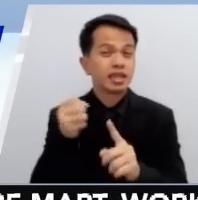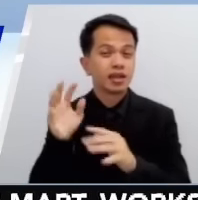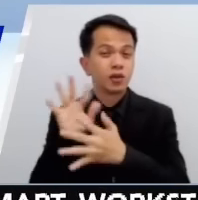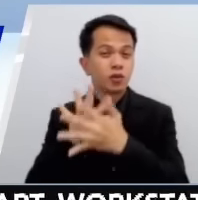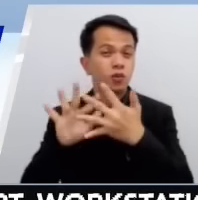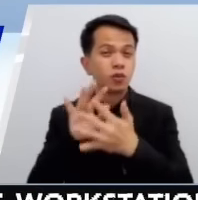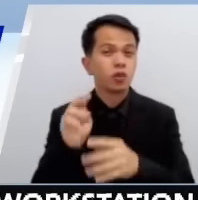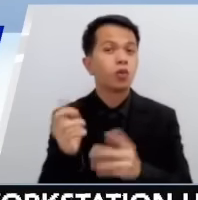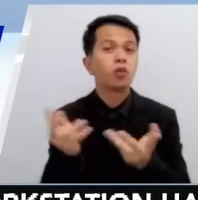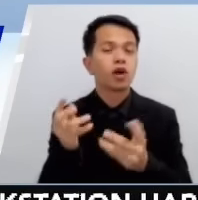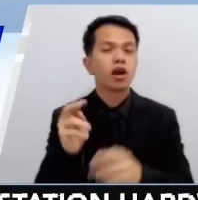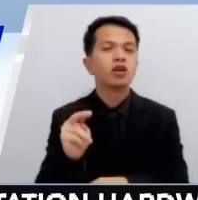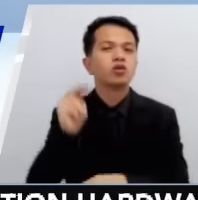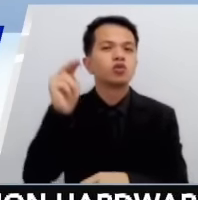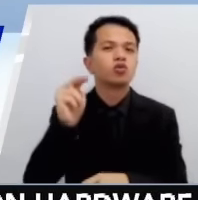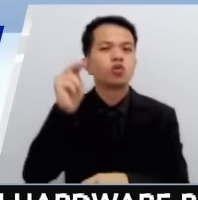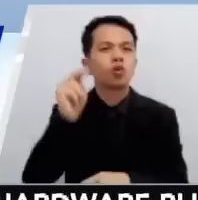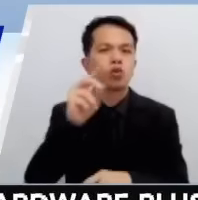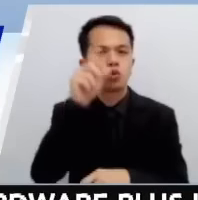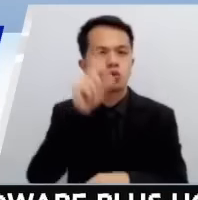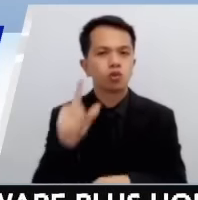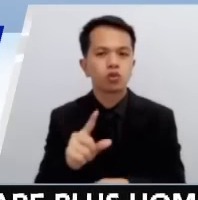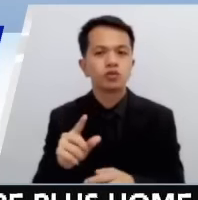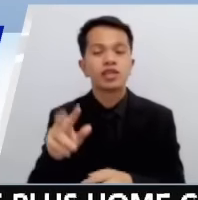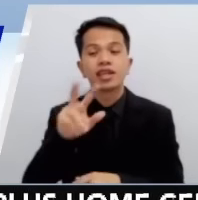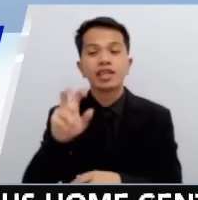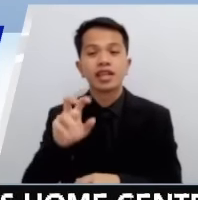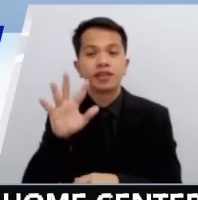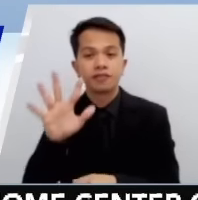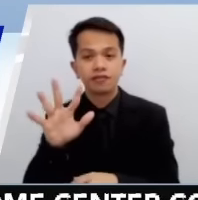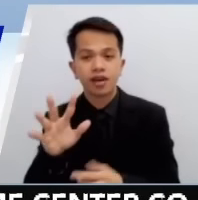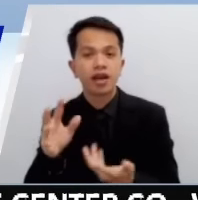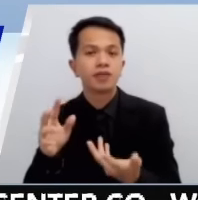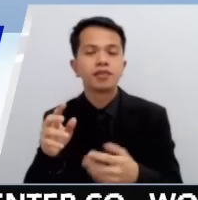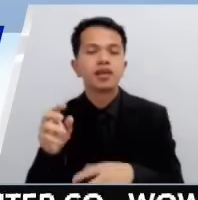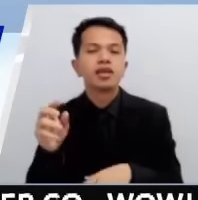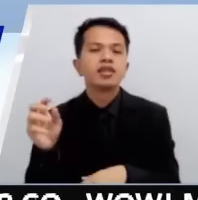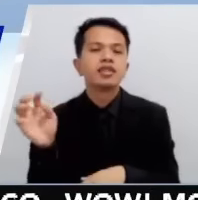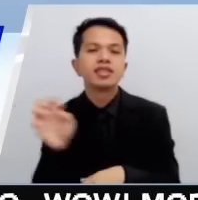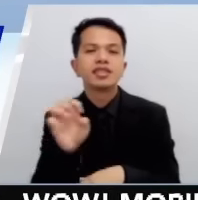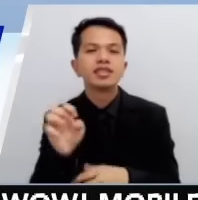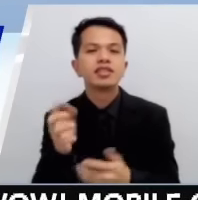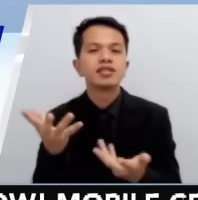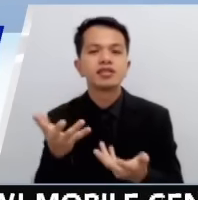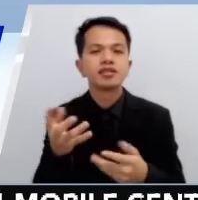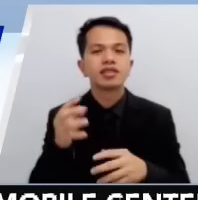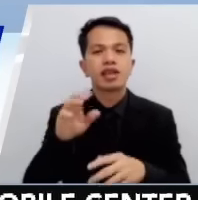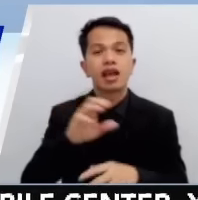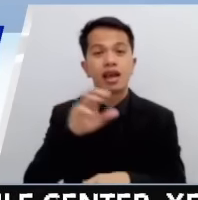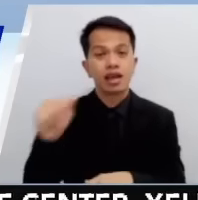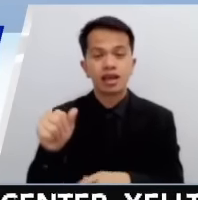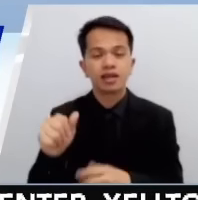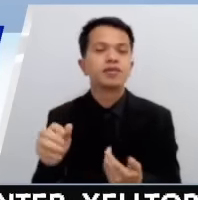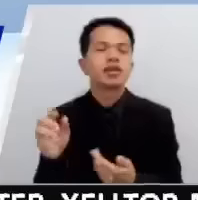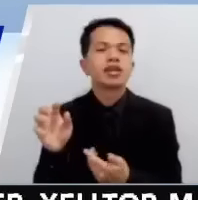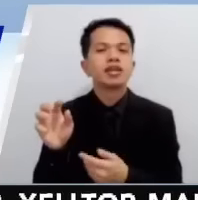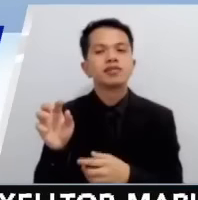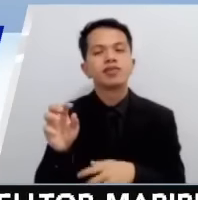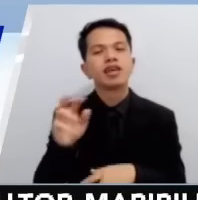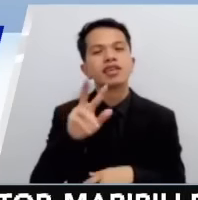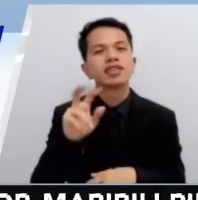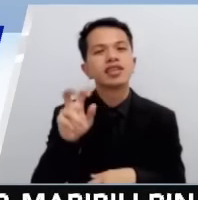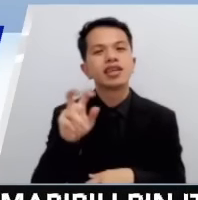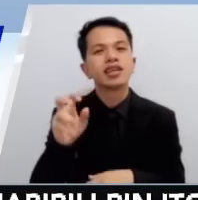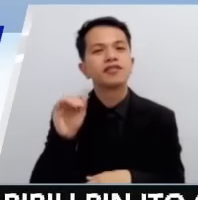Luzon huling namata nito 305 km silangan ng tugegarao City sa Cagayan or 315 km